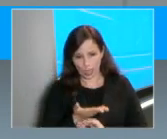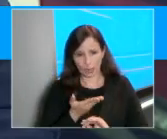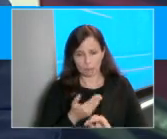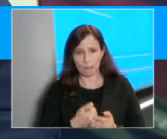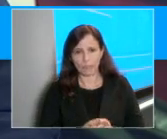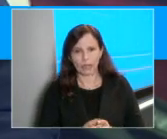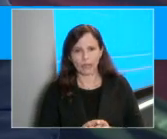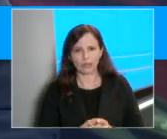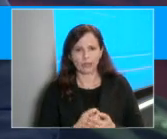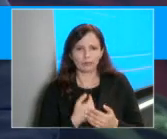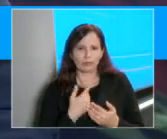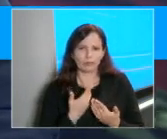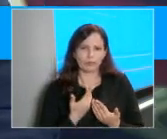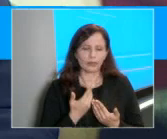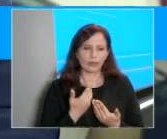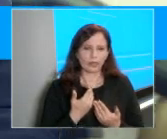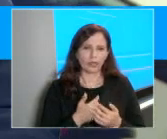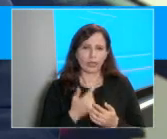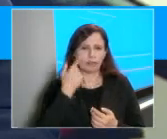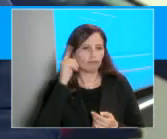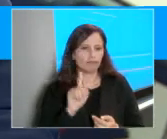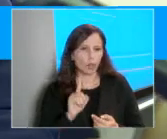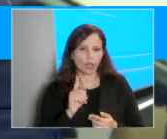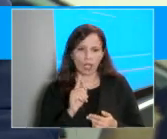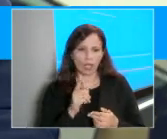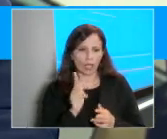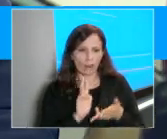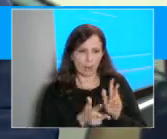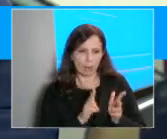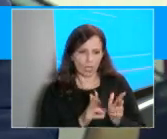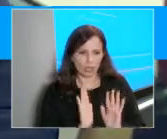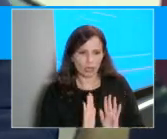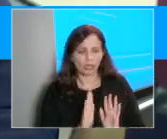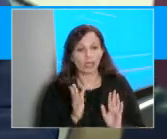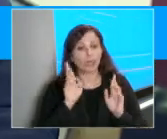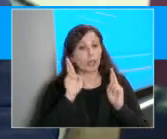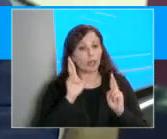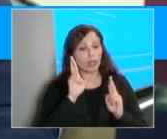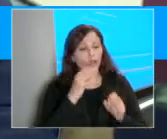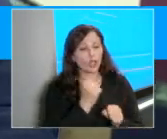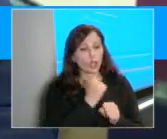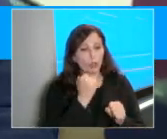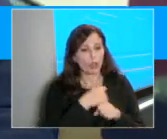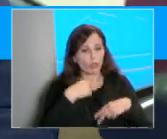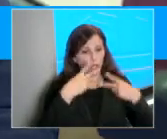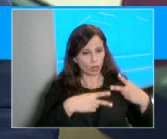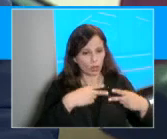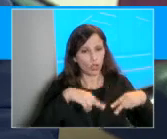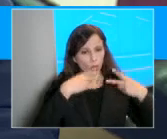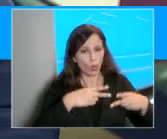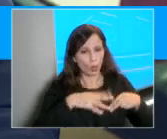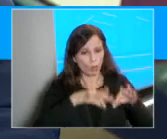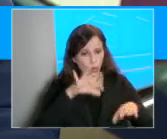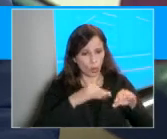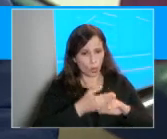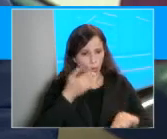אני מישראל דמוקרטית, אבל אני לא יודע לגבי מרץ, אני הייתי מקווה שבעבודה יהיו פריימריז, כדי שאולי משהו יזוז שם, כי בפעם האחרונה